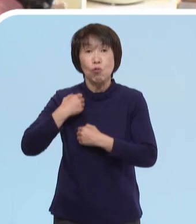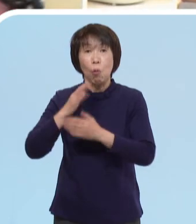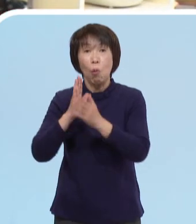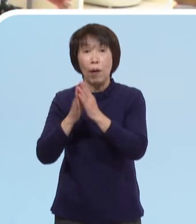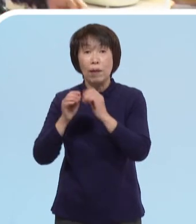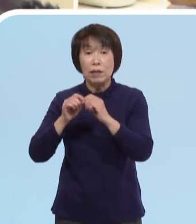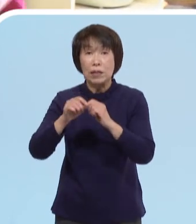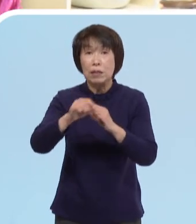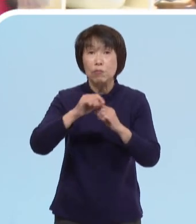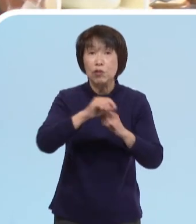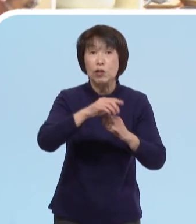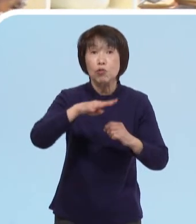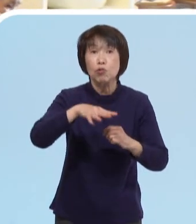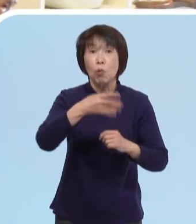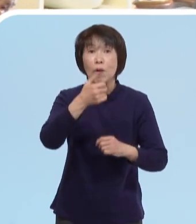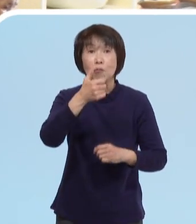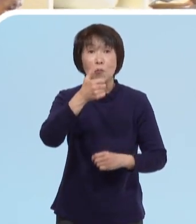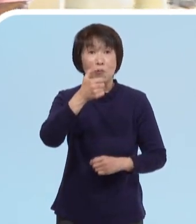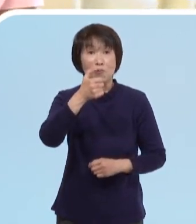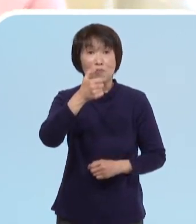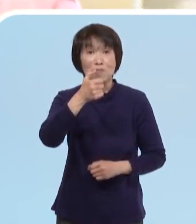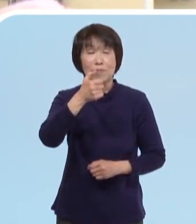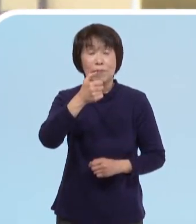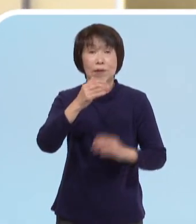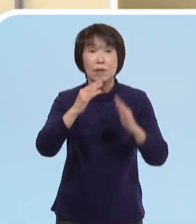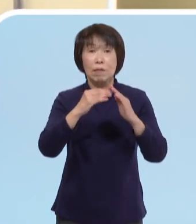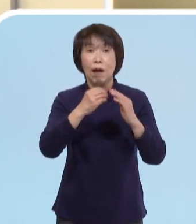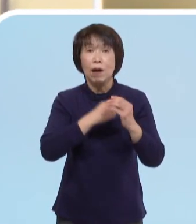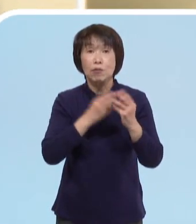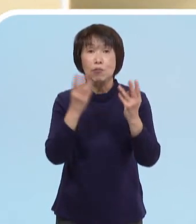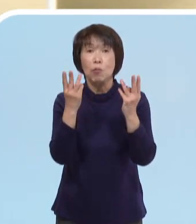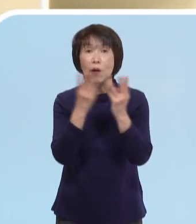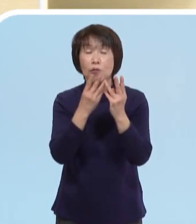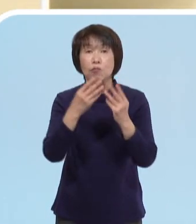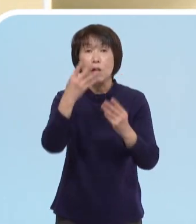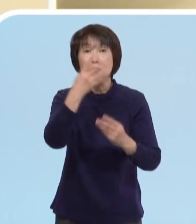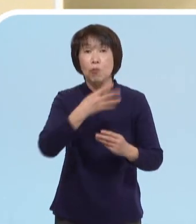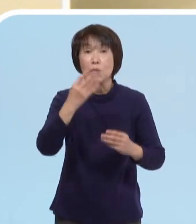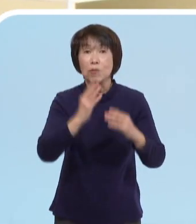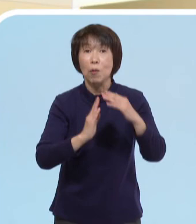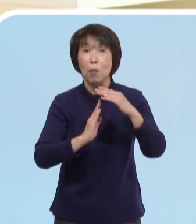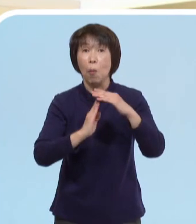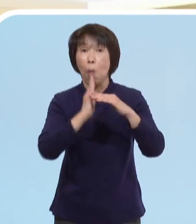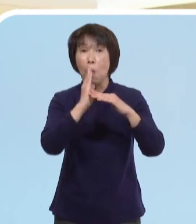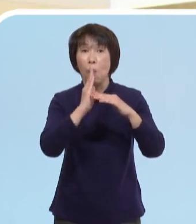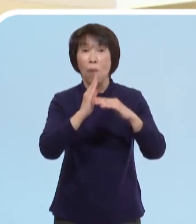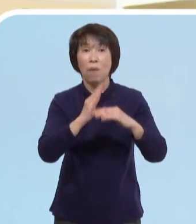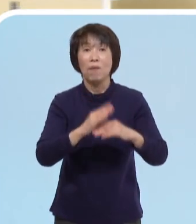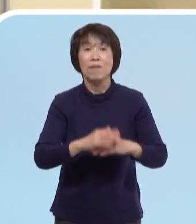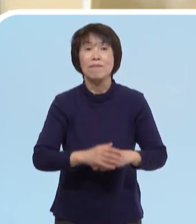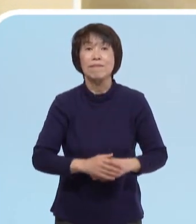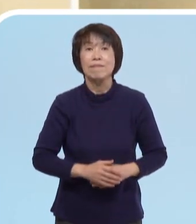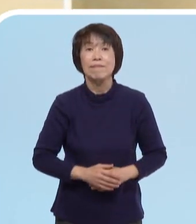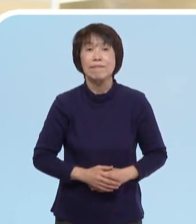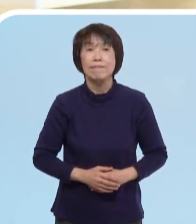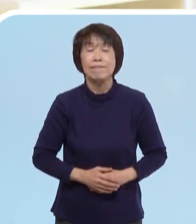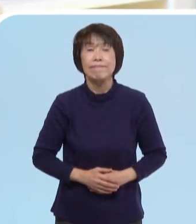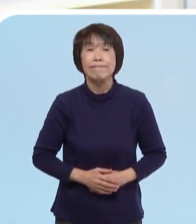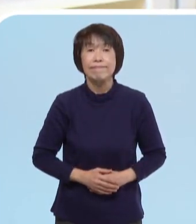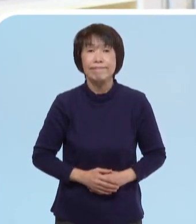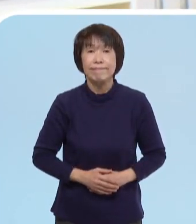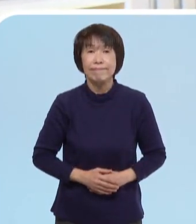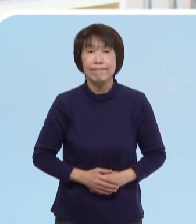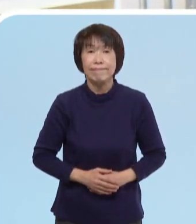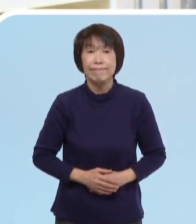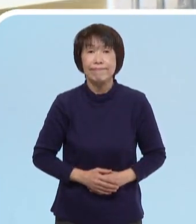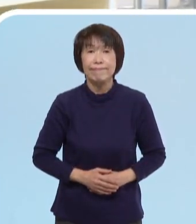県内に450を超えるグループがあり、会員の数は4000人以上。 盛り付けてもよ